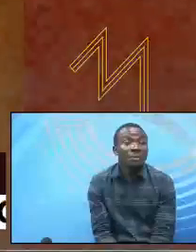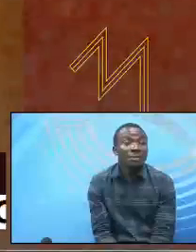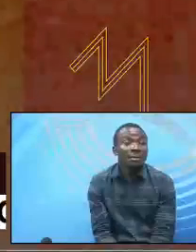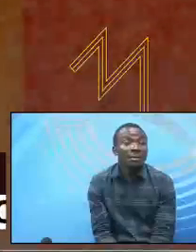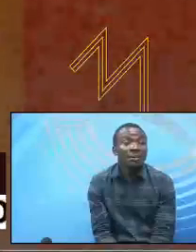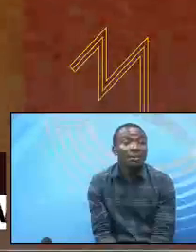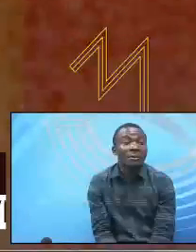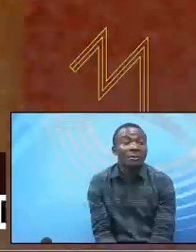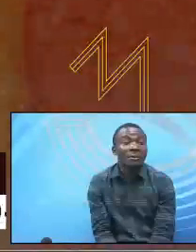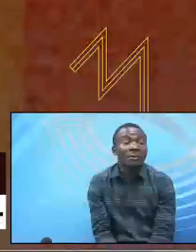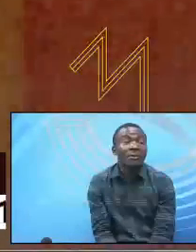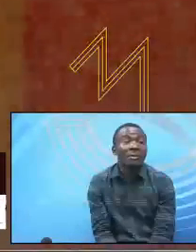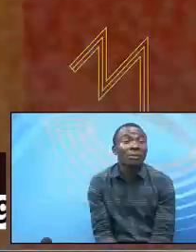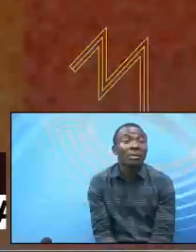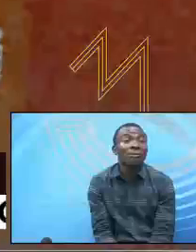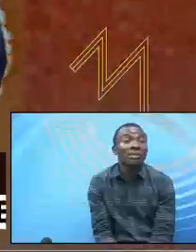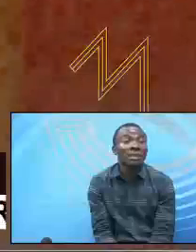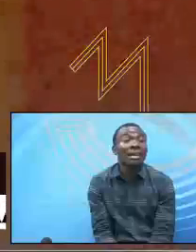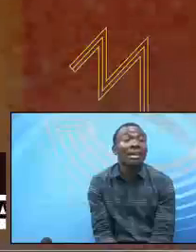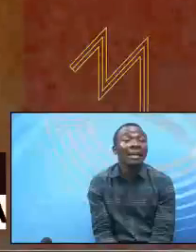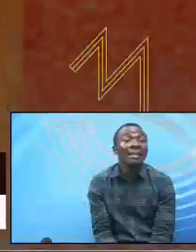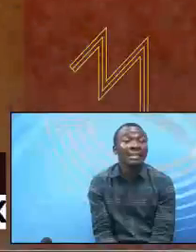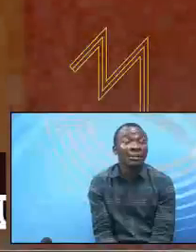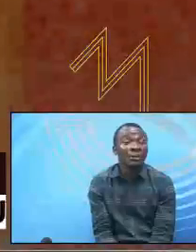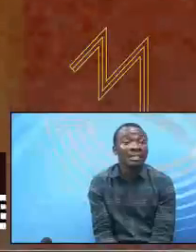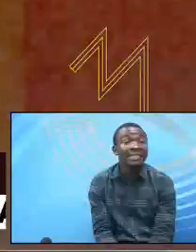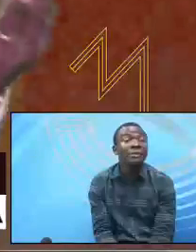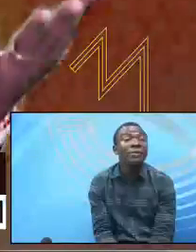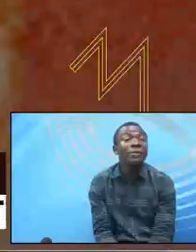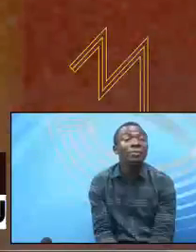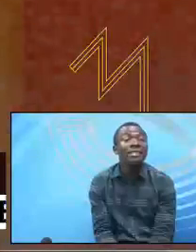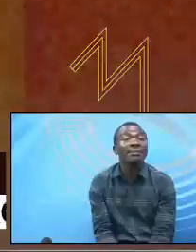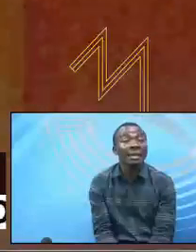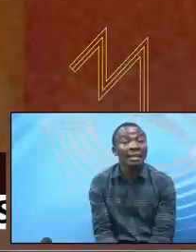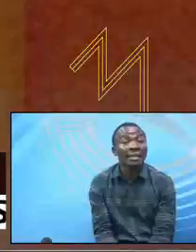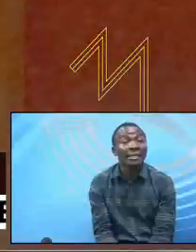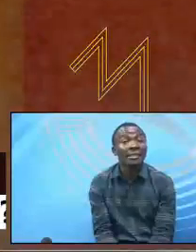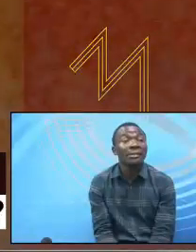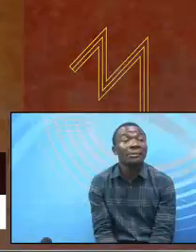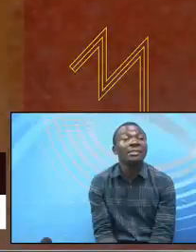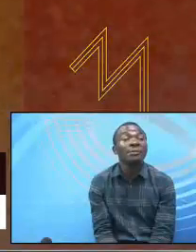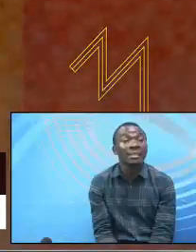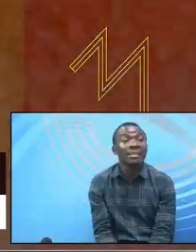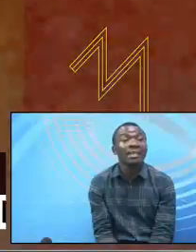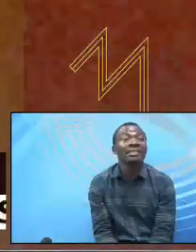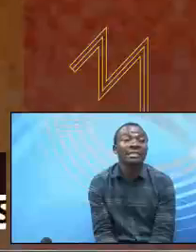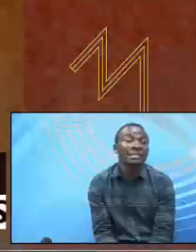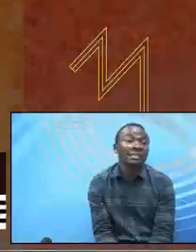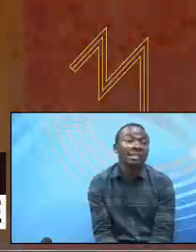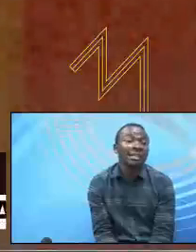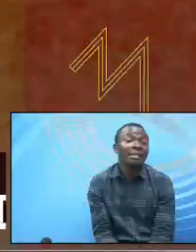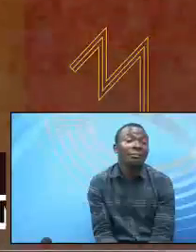tuba dusaba kugira ngo ibarura ry'ubutaha rizakorwe neza none tumenye ni bangahe tugira imibare